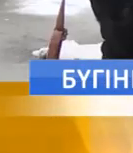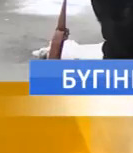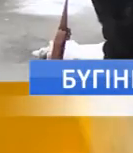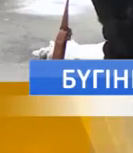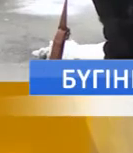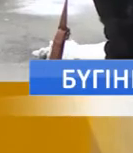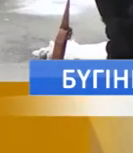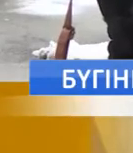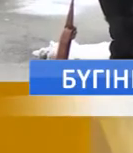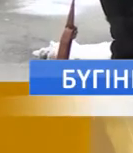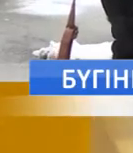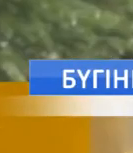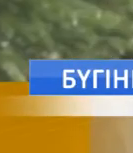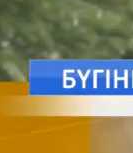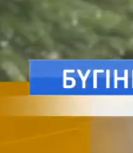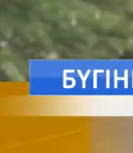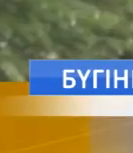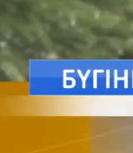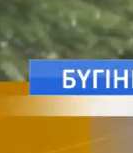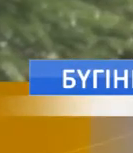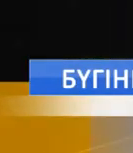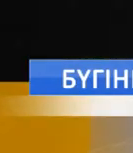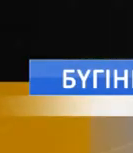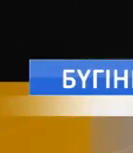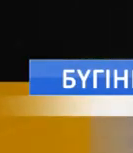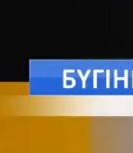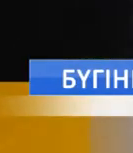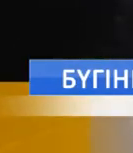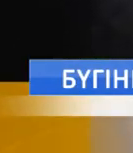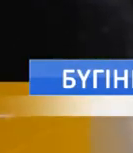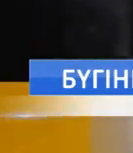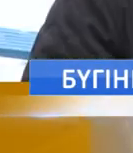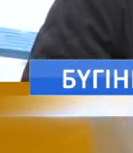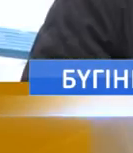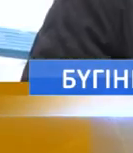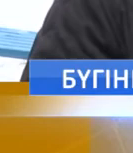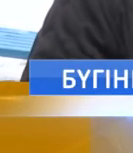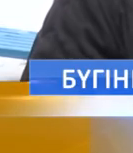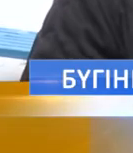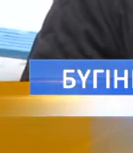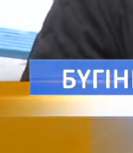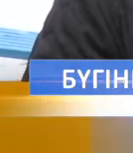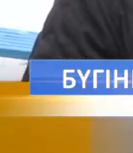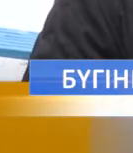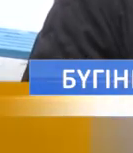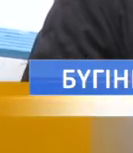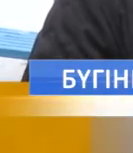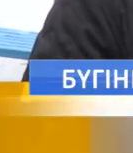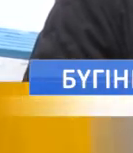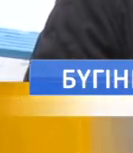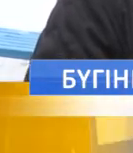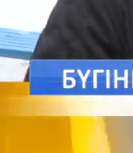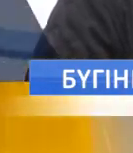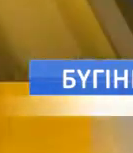Естімеген елде көп. Ескелді ауданының тұрғыны бұрынғы елінен алимент өндіре алмай жүр. Өзім жалғызмын, 3 жыл болды, балаларды өзім жеткізіп